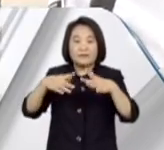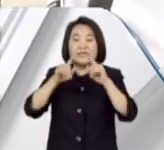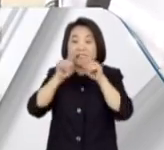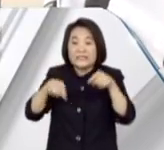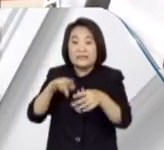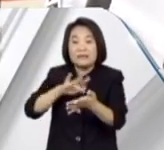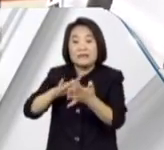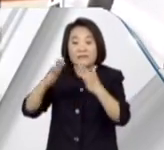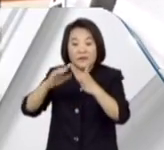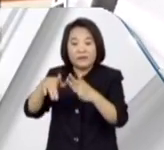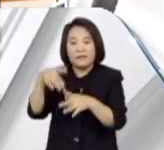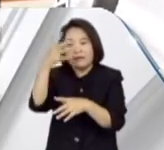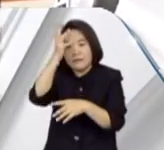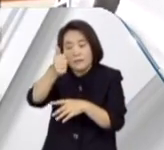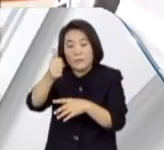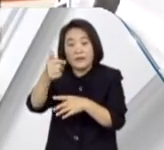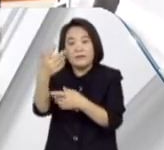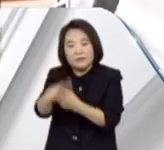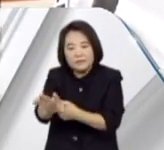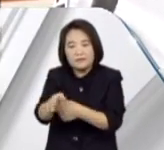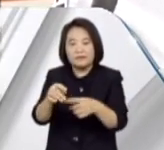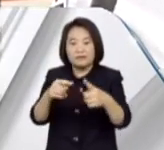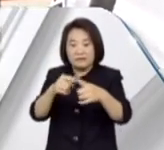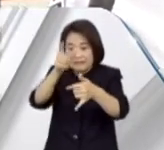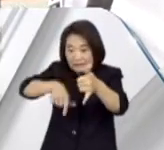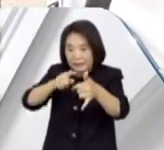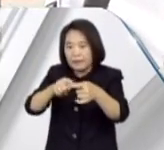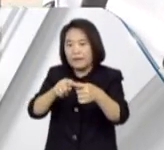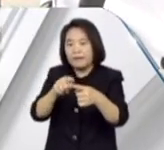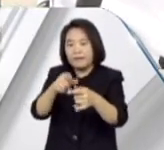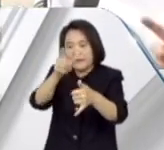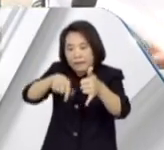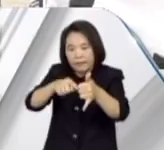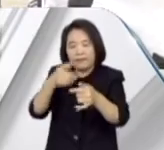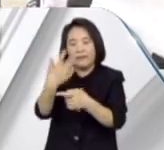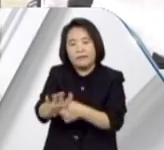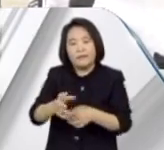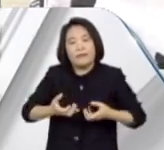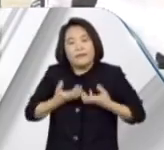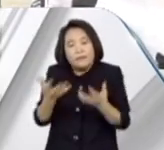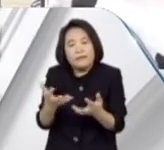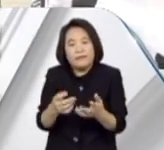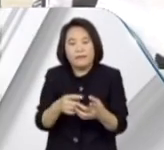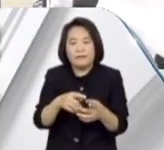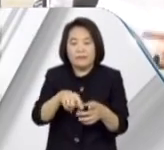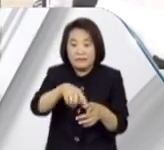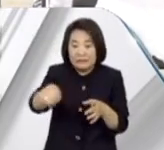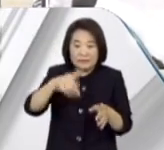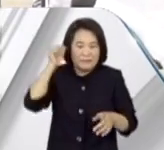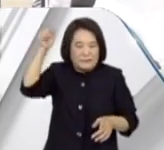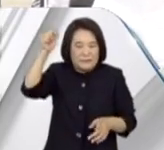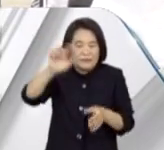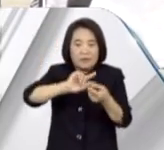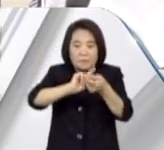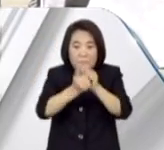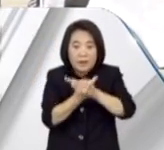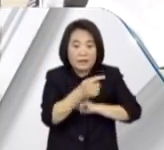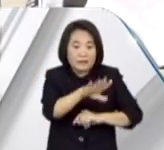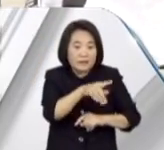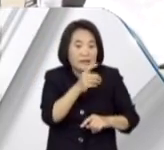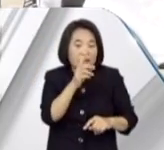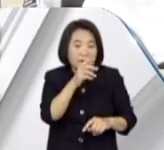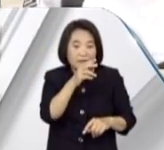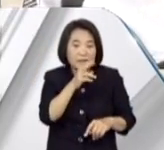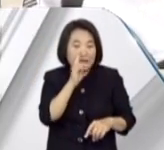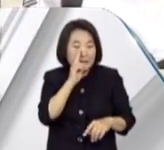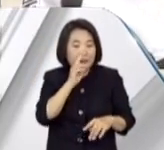死了，一个人命这样被牺牲了。我们不知道说当时的抗争竟然可以变成像是